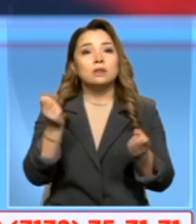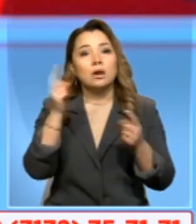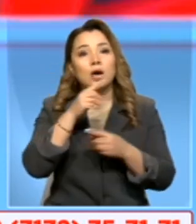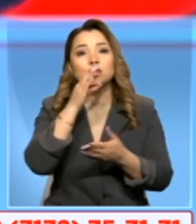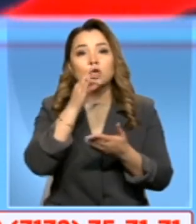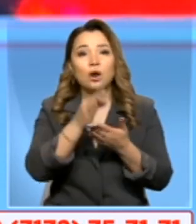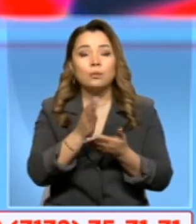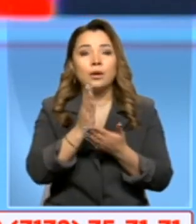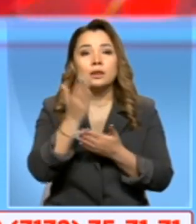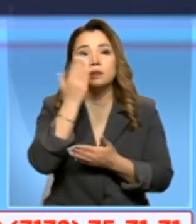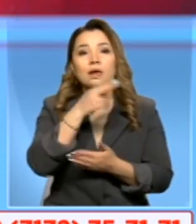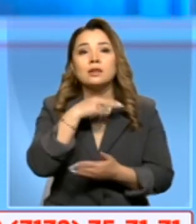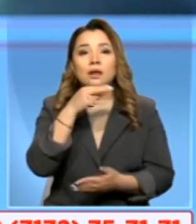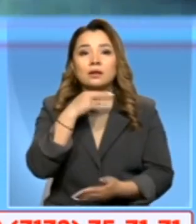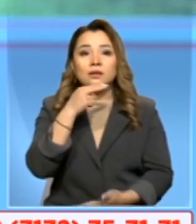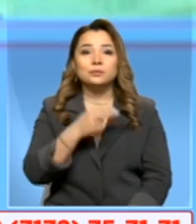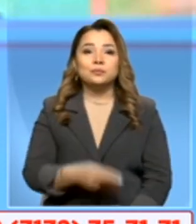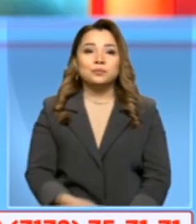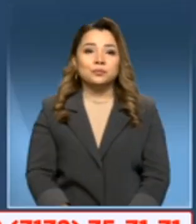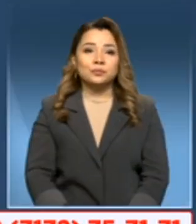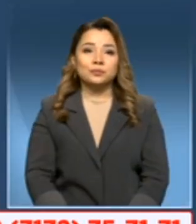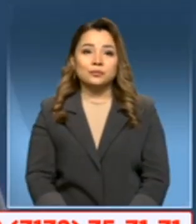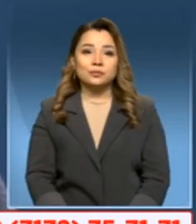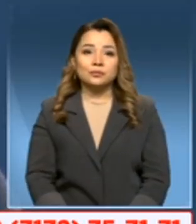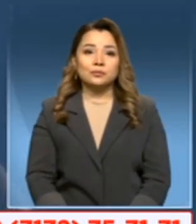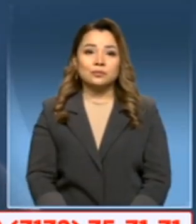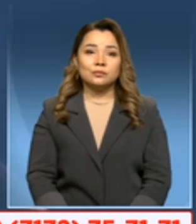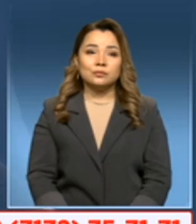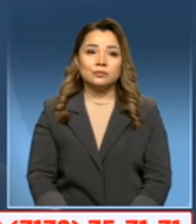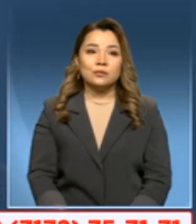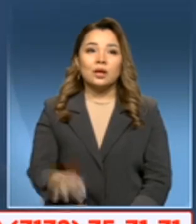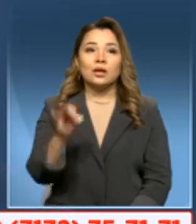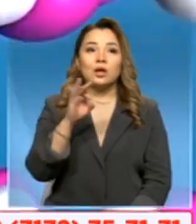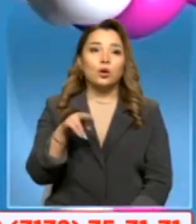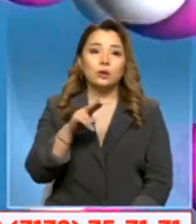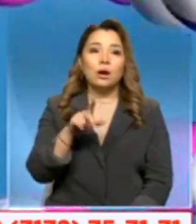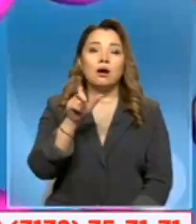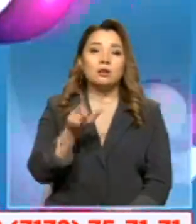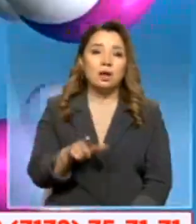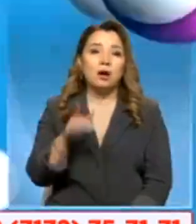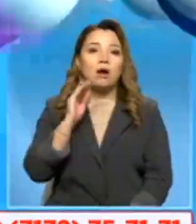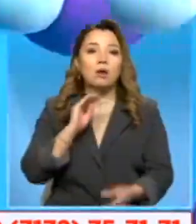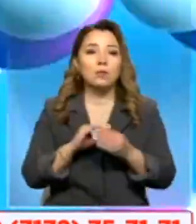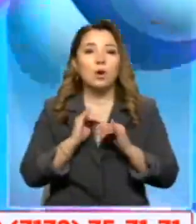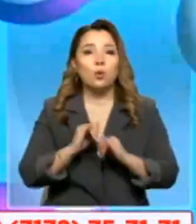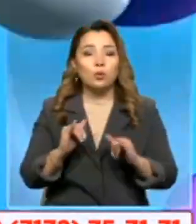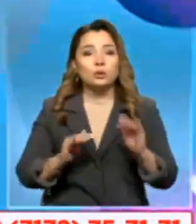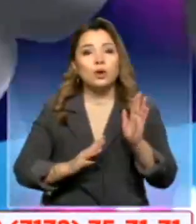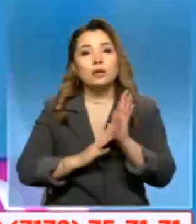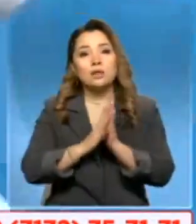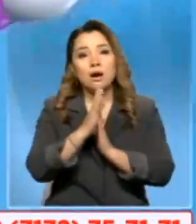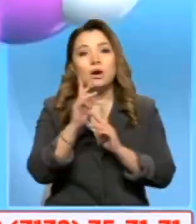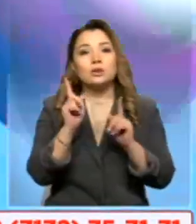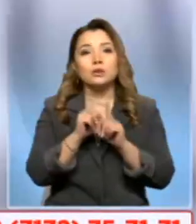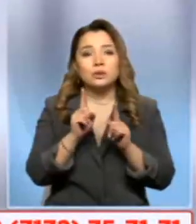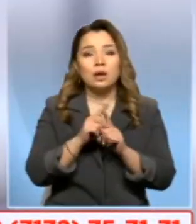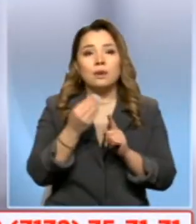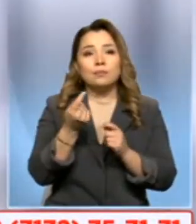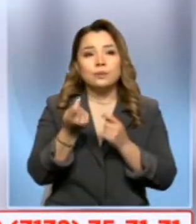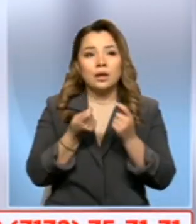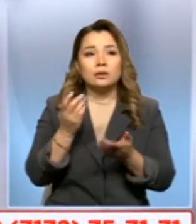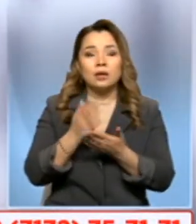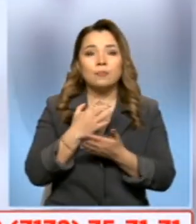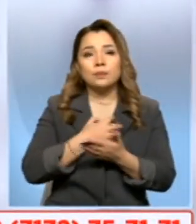бірге көрейік, бейне материалға назар салыңыздар. Йод адамның қалыпты өсуі мен дамуына қажет микроэлемент. Йодтың